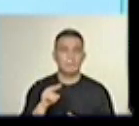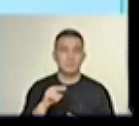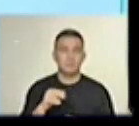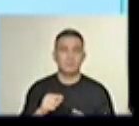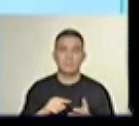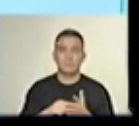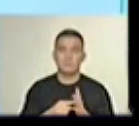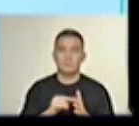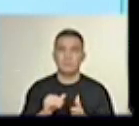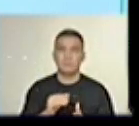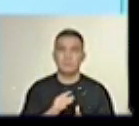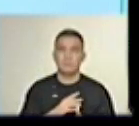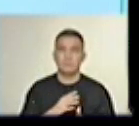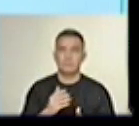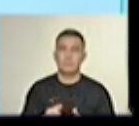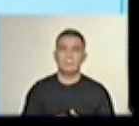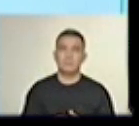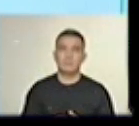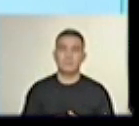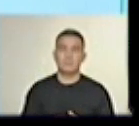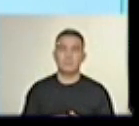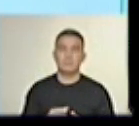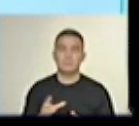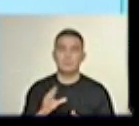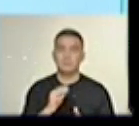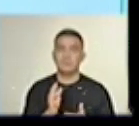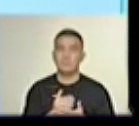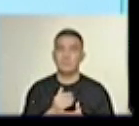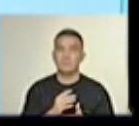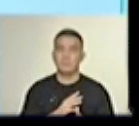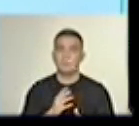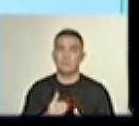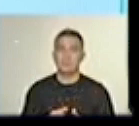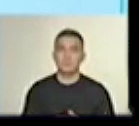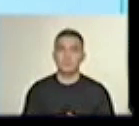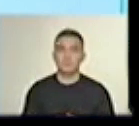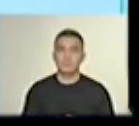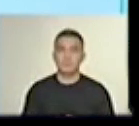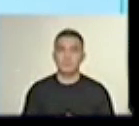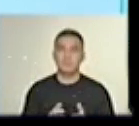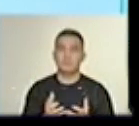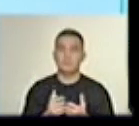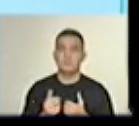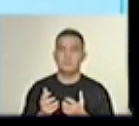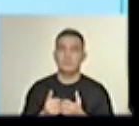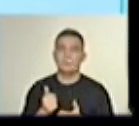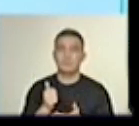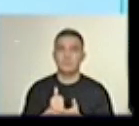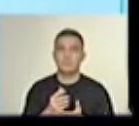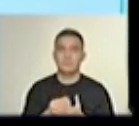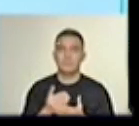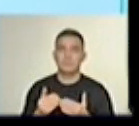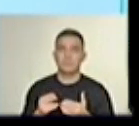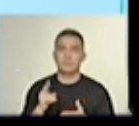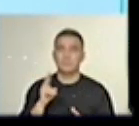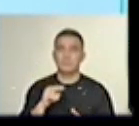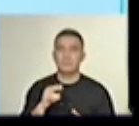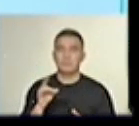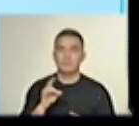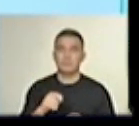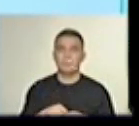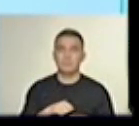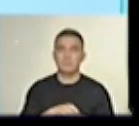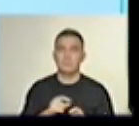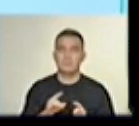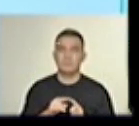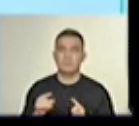bo'lgan masofani topishimiz kerak. Qani, topdingizmi? Demak, sanoq boshidan D nuqtagacha bo'lgan masofa